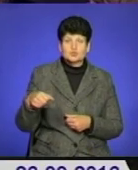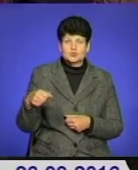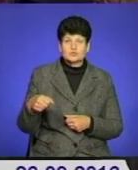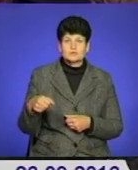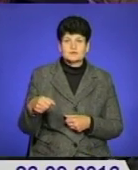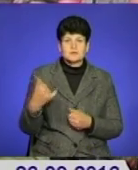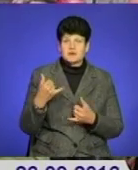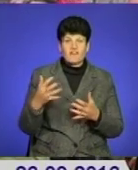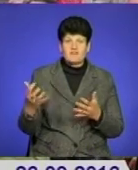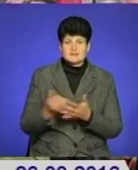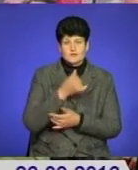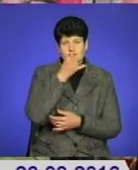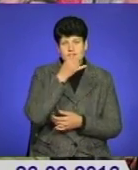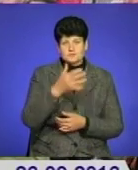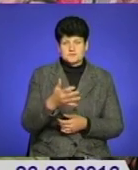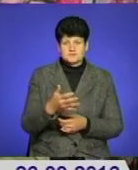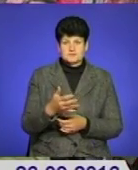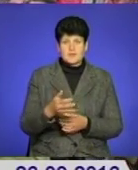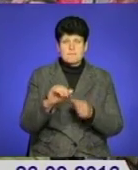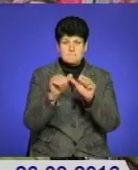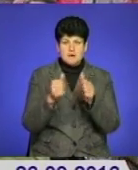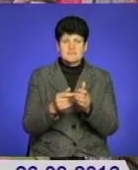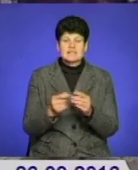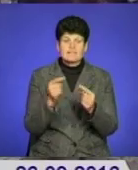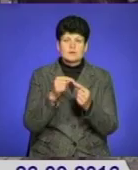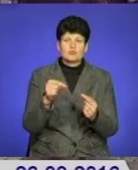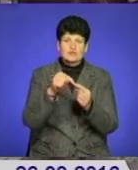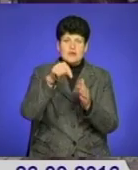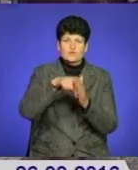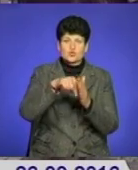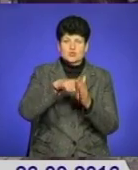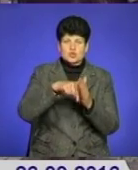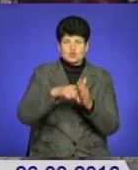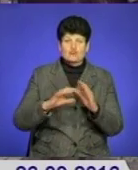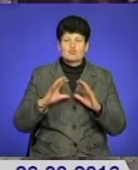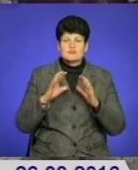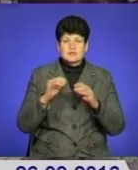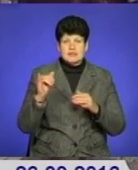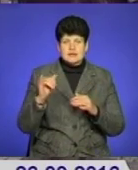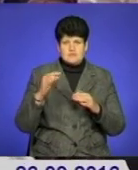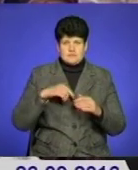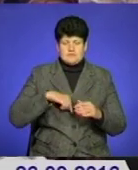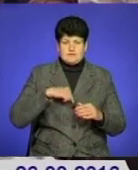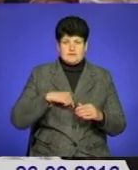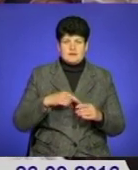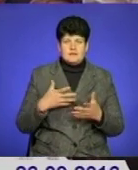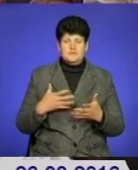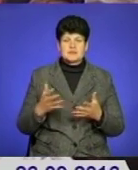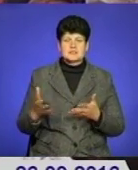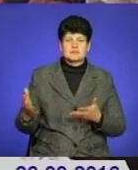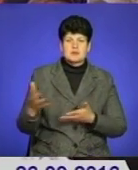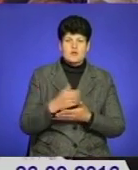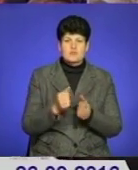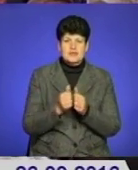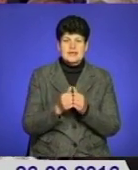встигнути не можеш. Пам'ятник відповідає внутрішньому світові Ігоря Герети. Він завжди виглядав так велично, збирав довкола себе